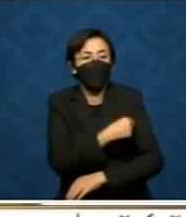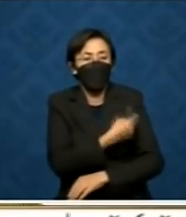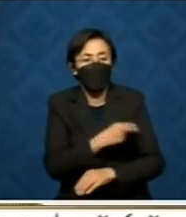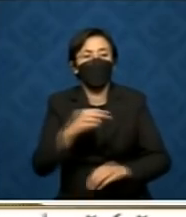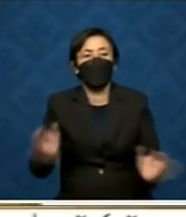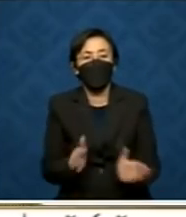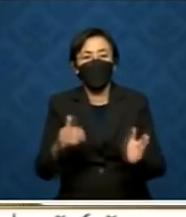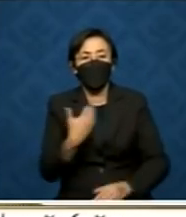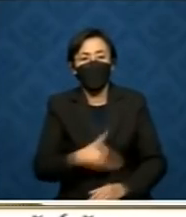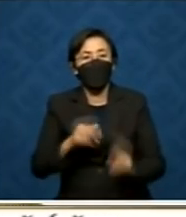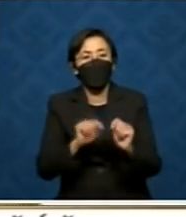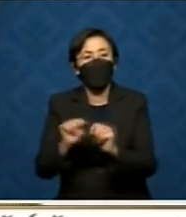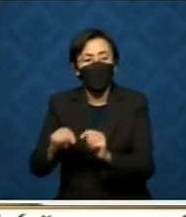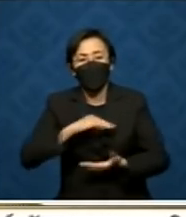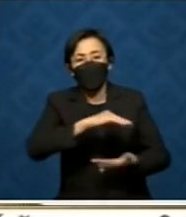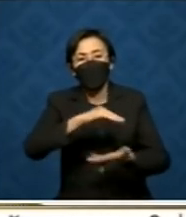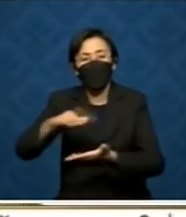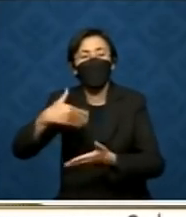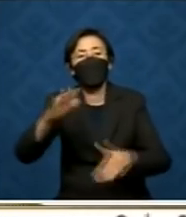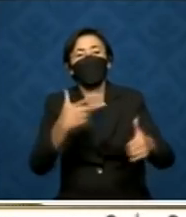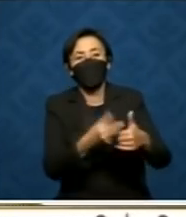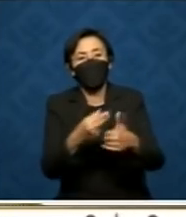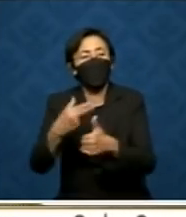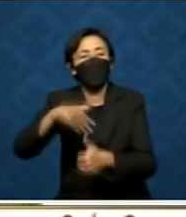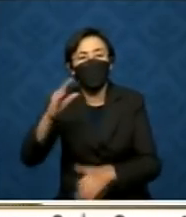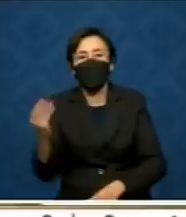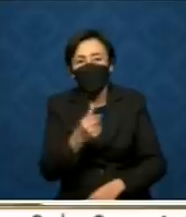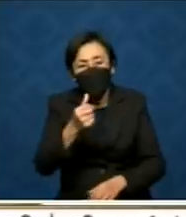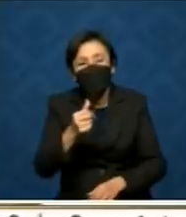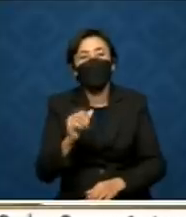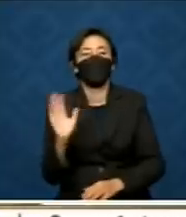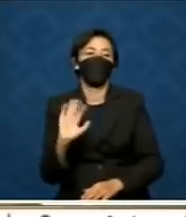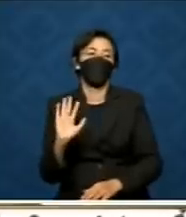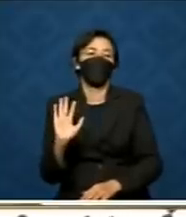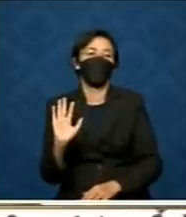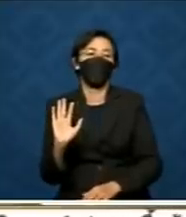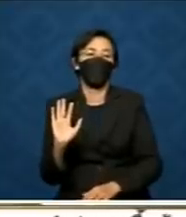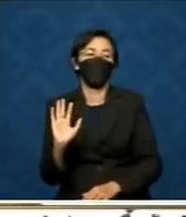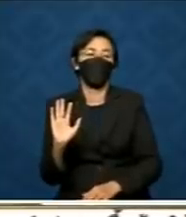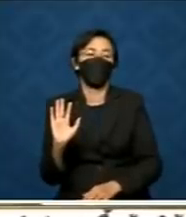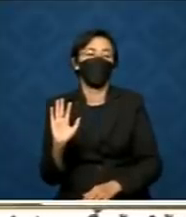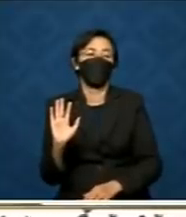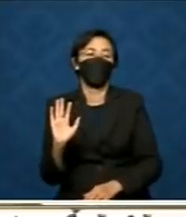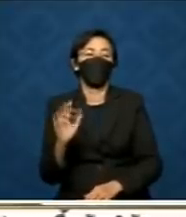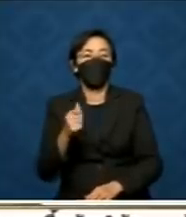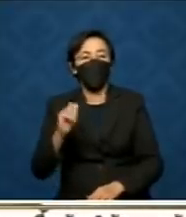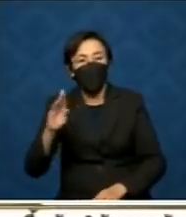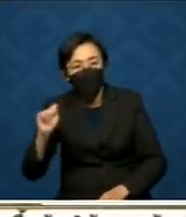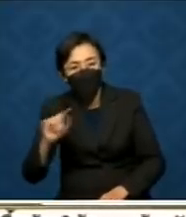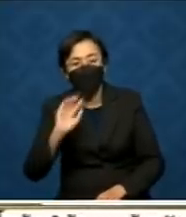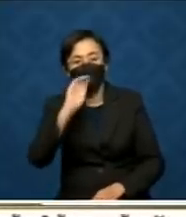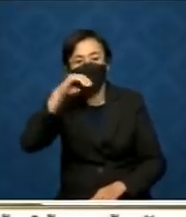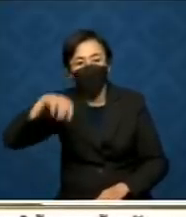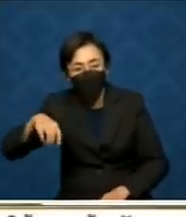สต.แจกไปเลยจ่ายไปเลยฉีดไปเลยมันจะได้เร็วๆไม่หน้าท้องถิ่นไม่มีอำนาจในการ